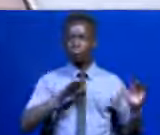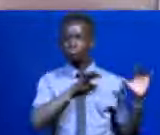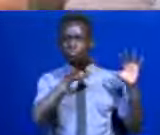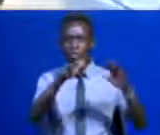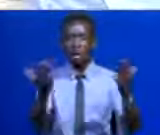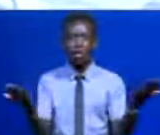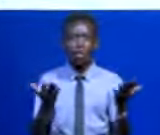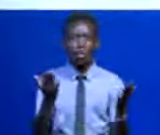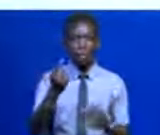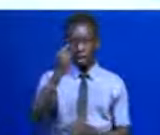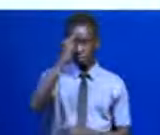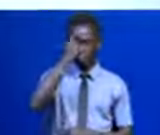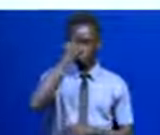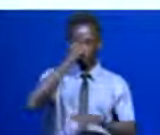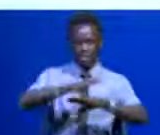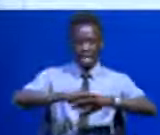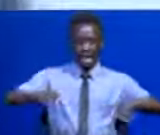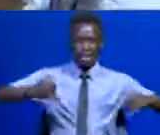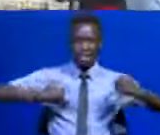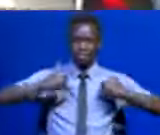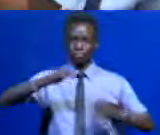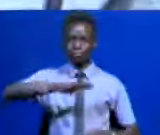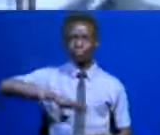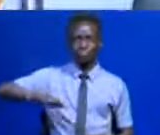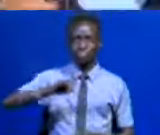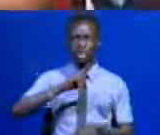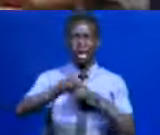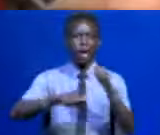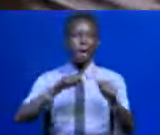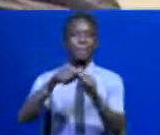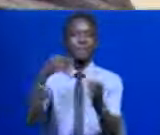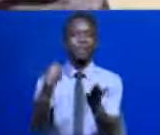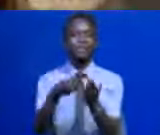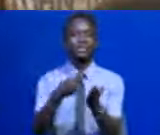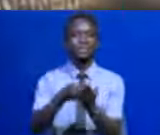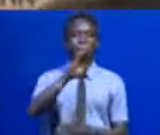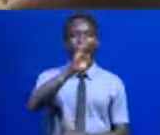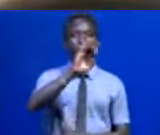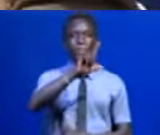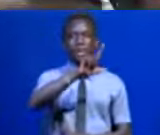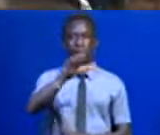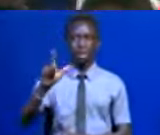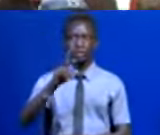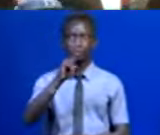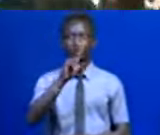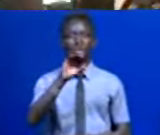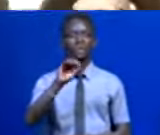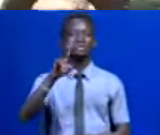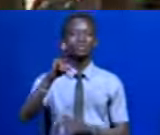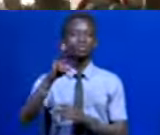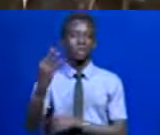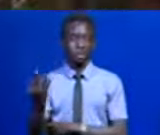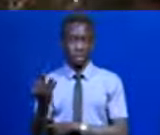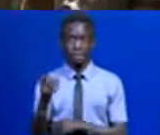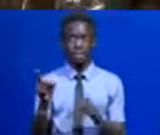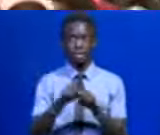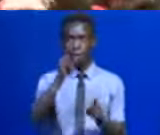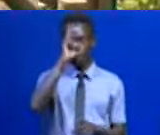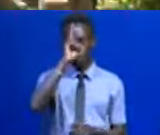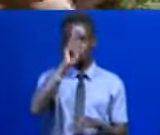Jivanji kulalamika kuhusu mswada wa fedha wa mwaka 2023. Polisi walitumia vitoza